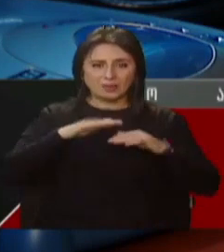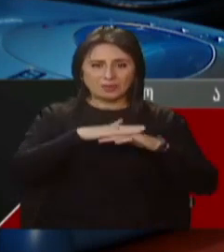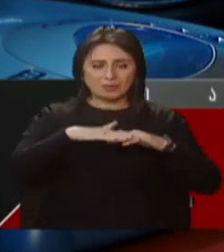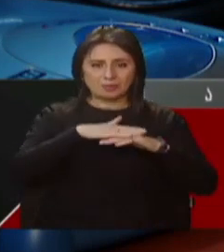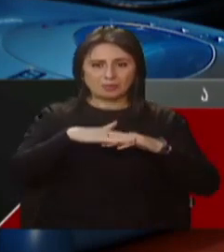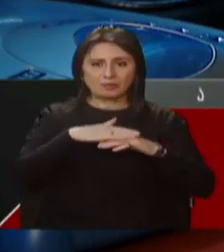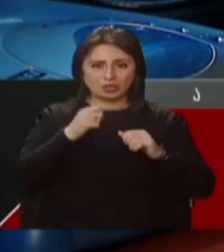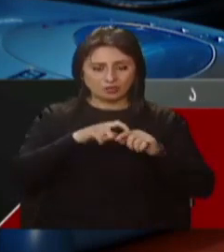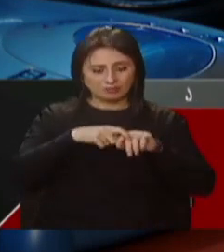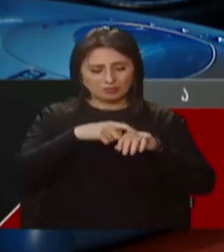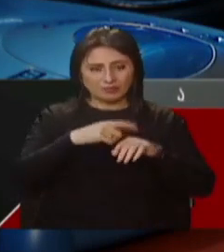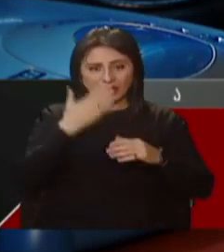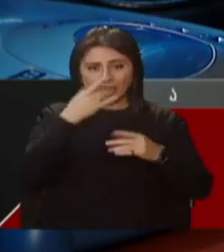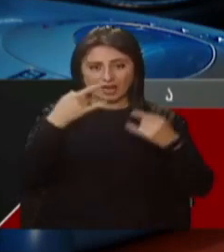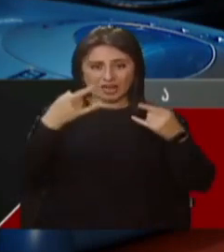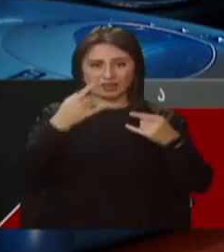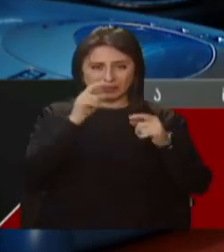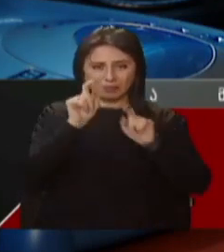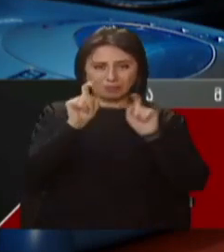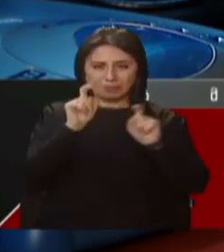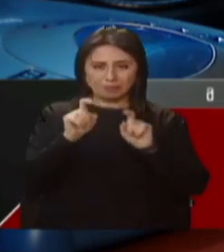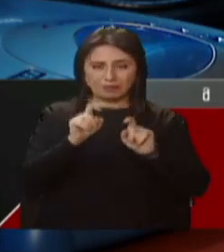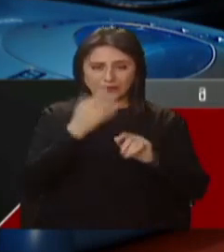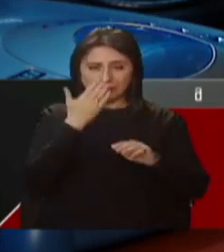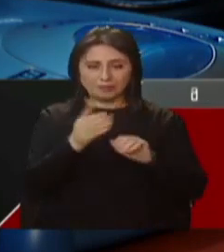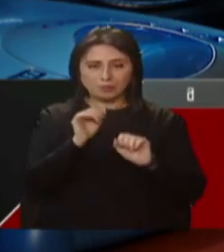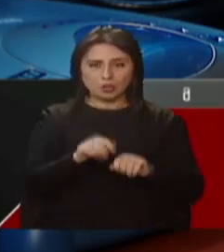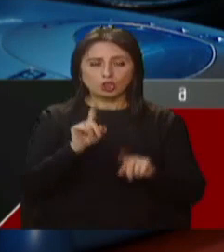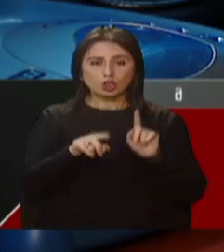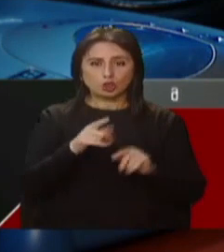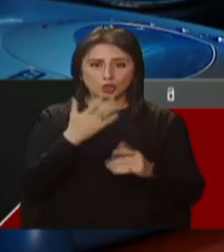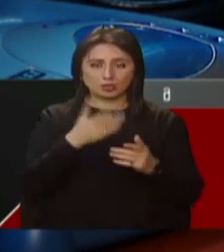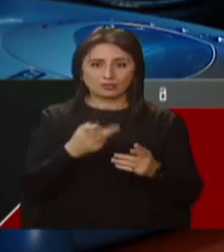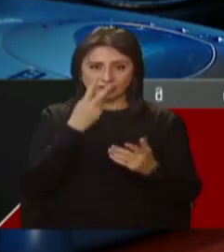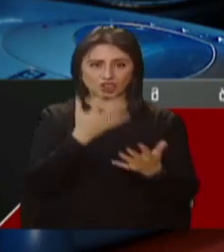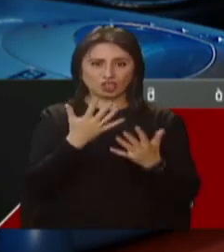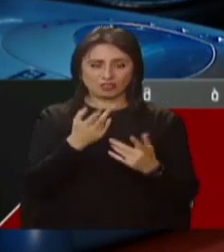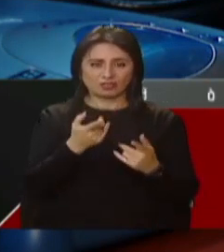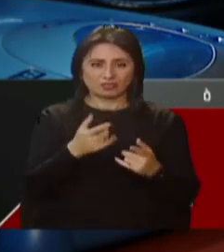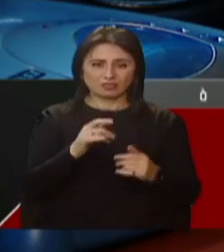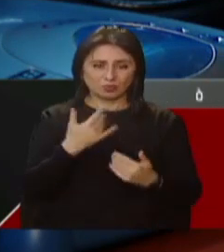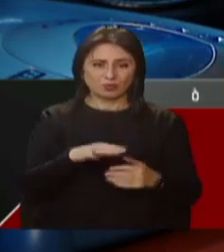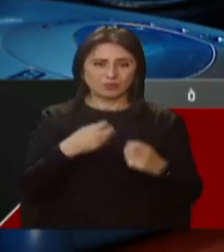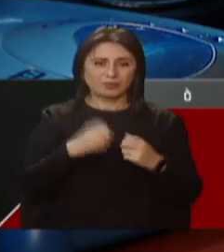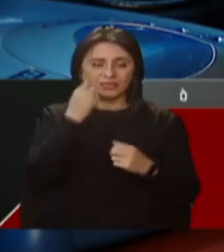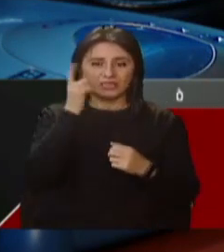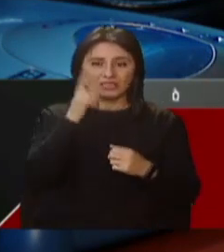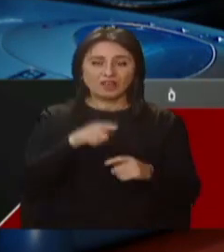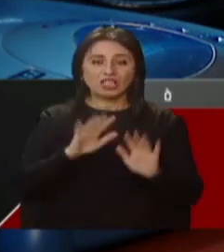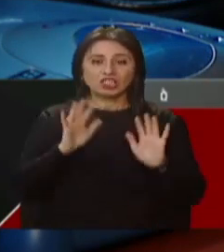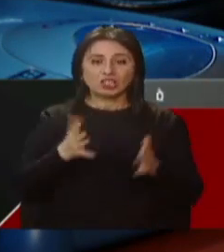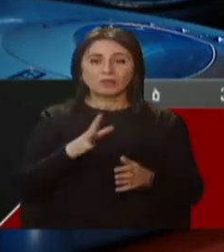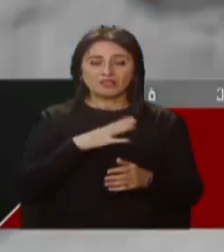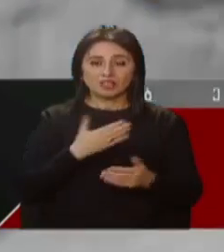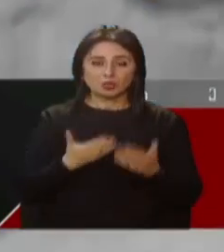რომელიც შეიძლება ეკრანზე მაყურებლისთვის არ იყოს შესამჩნევი, მაგრამ ზოგადად დამუშავების დროს ეს ყველაფერი კარგად ჩანს. ესეთ შემთხვევა